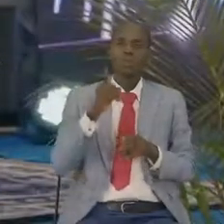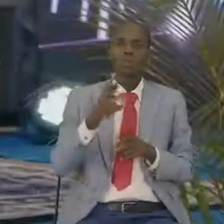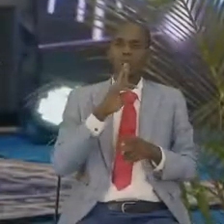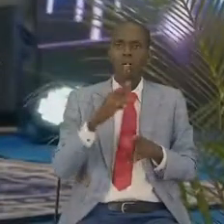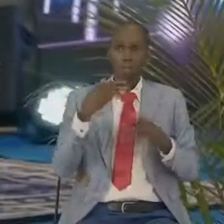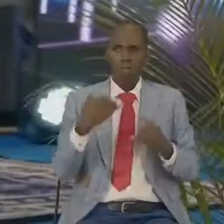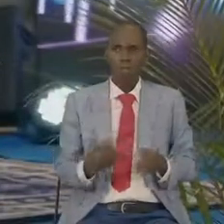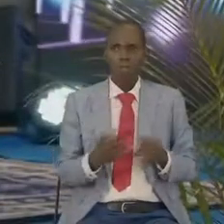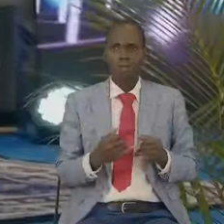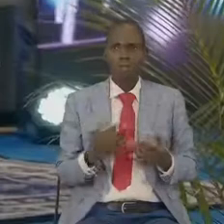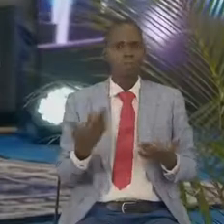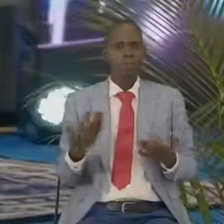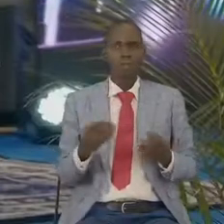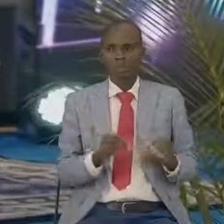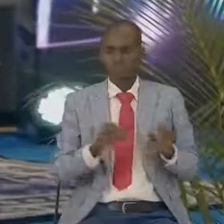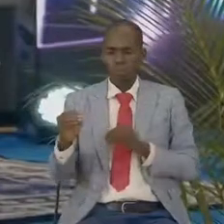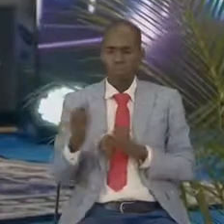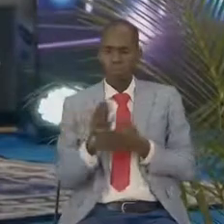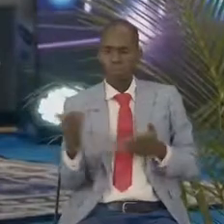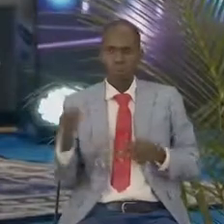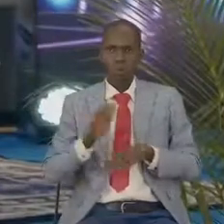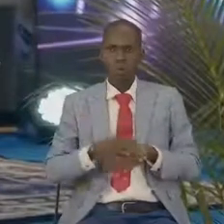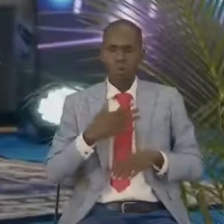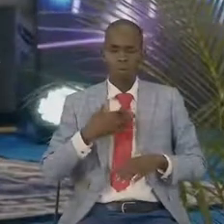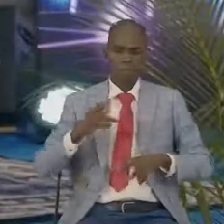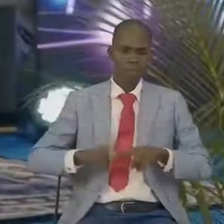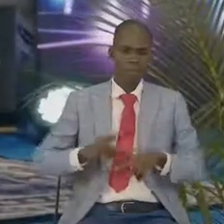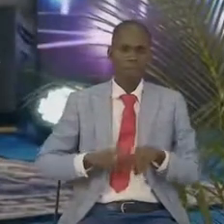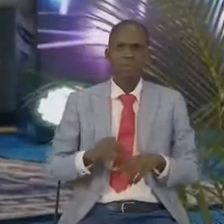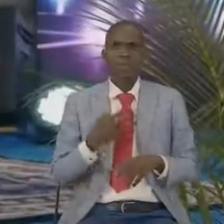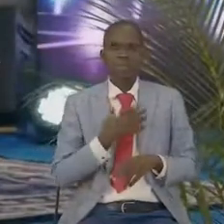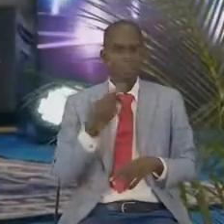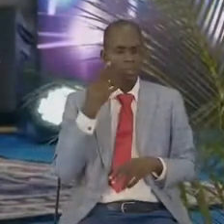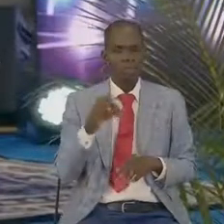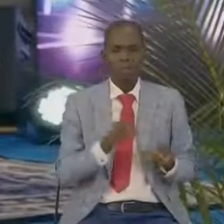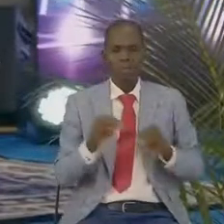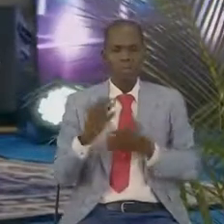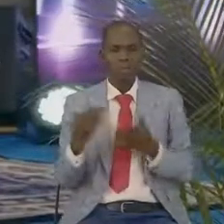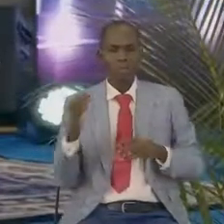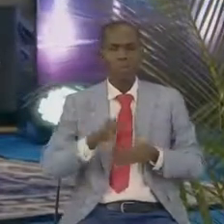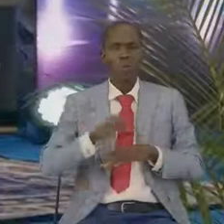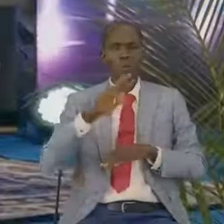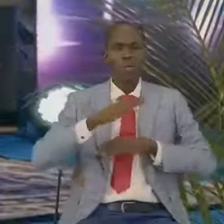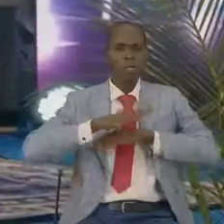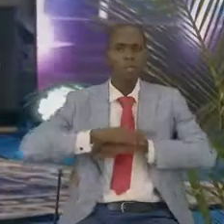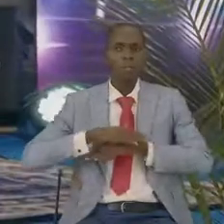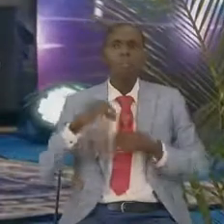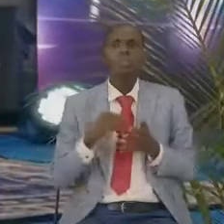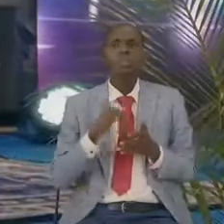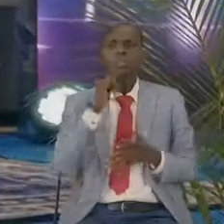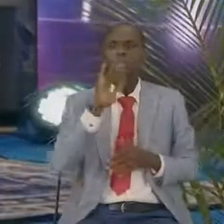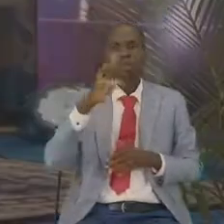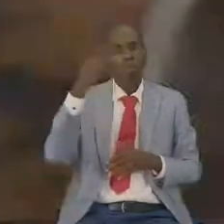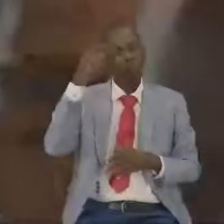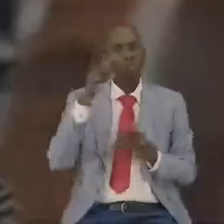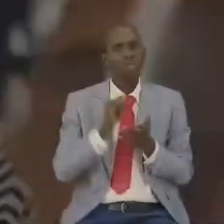met quelque chose sur ta chaise. Il met quelque chose sur ta table. Et tu vois ça maintenant. Oh, Dieu m'a montré. Non, ce n'est pas Dieu. C'est ton esprit qui te révèle ça.